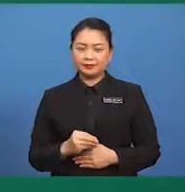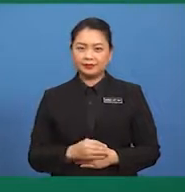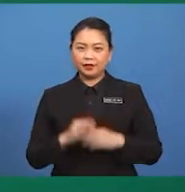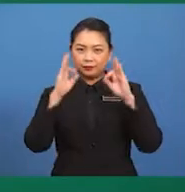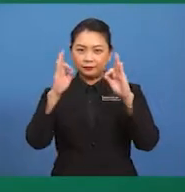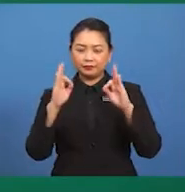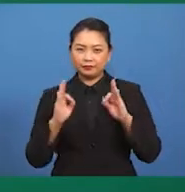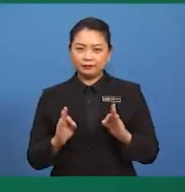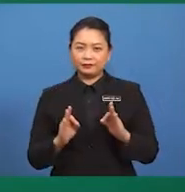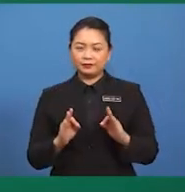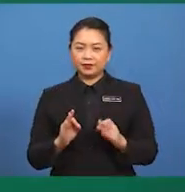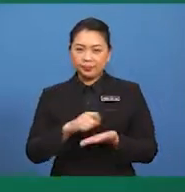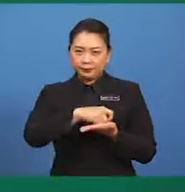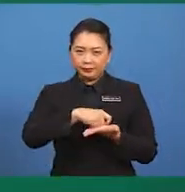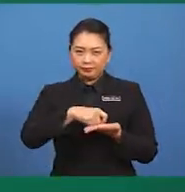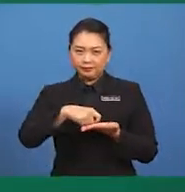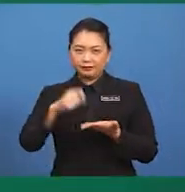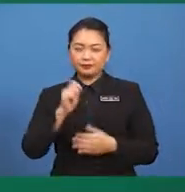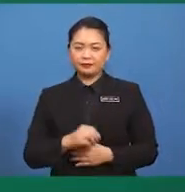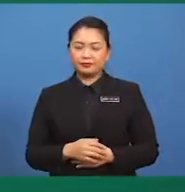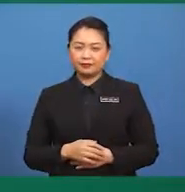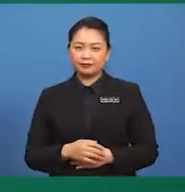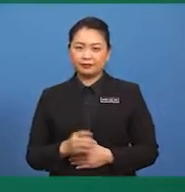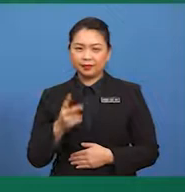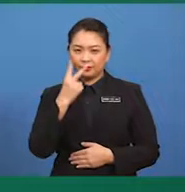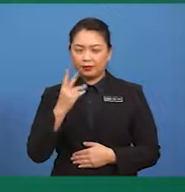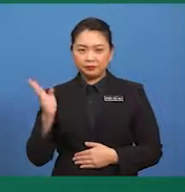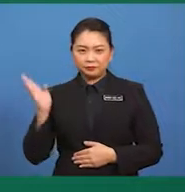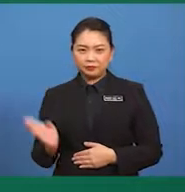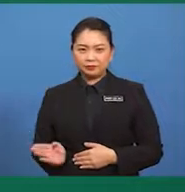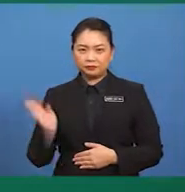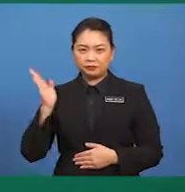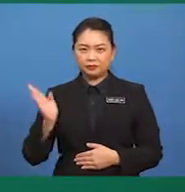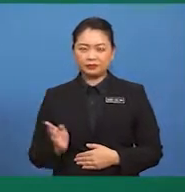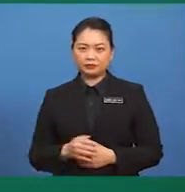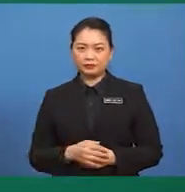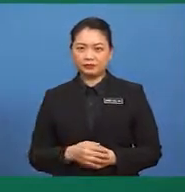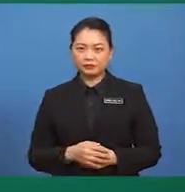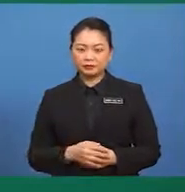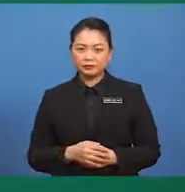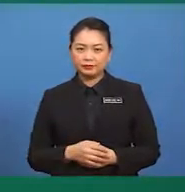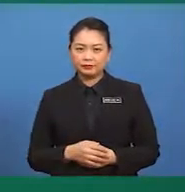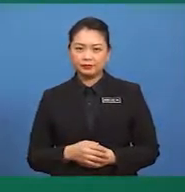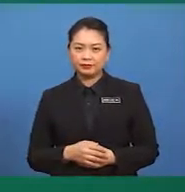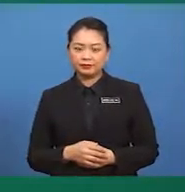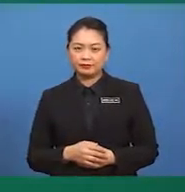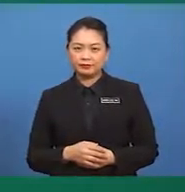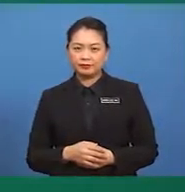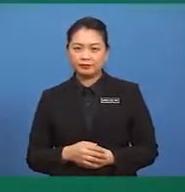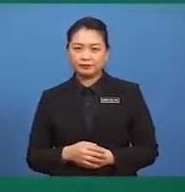RM1,200. Manakala format penyata, kita letak di komponen hasil, tulis butiran hutang laput